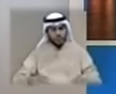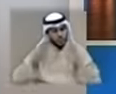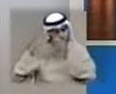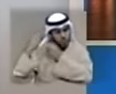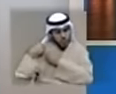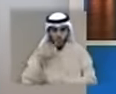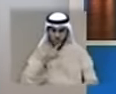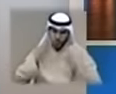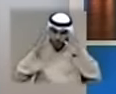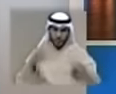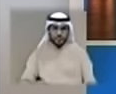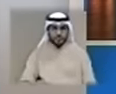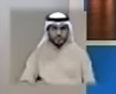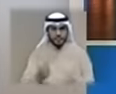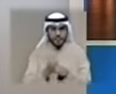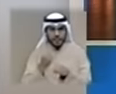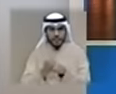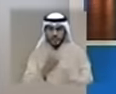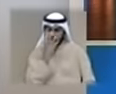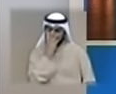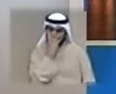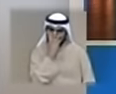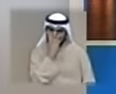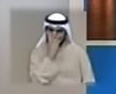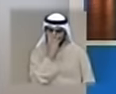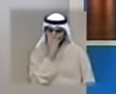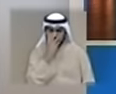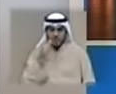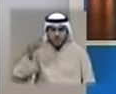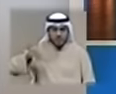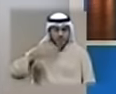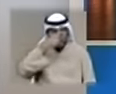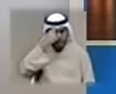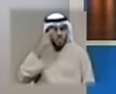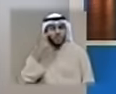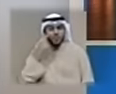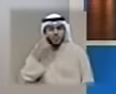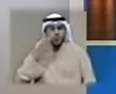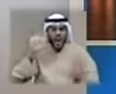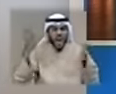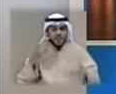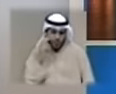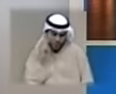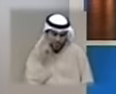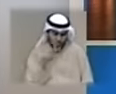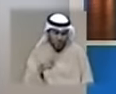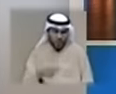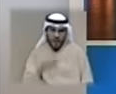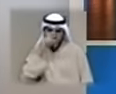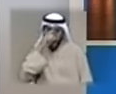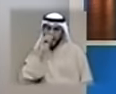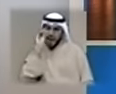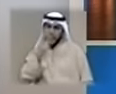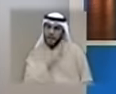العافية، وأيضا من الغواصين الهواة أن شكهم بأي هدف بحري تحت سطح الماء إبلاغ القوة